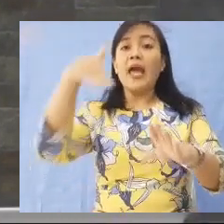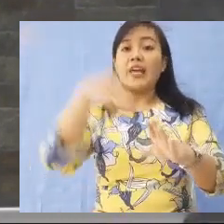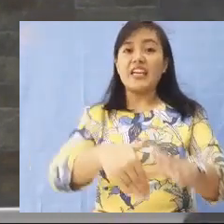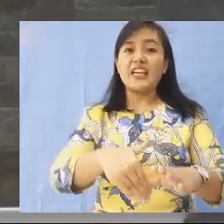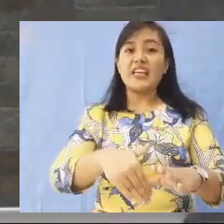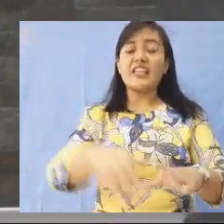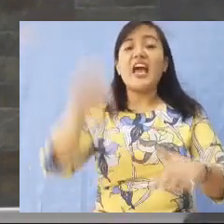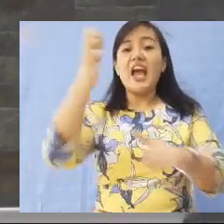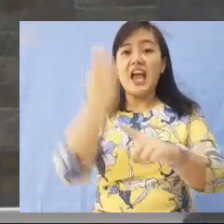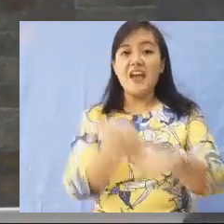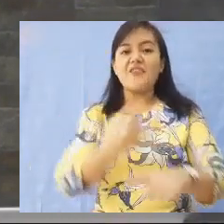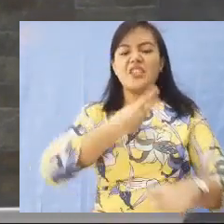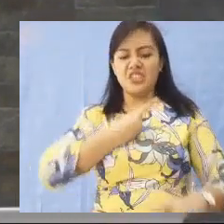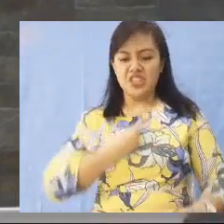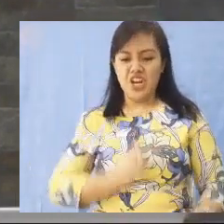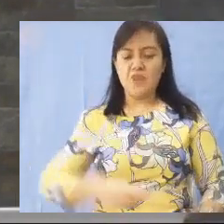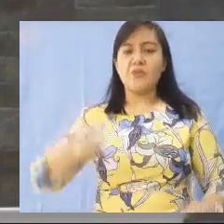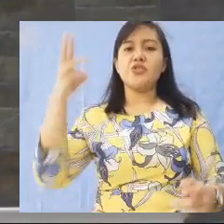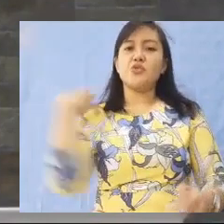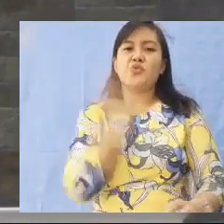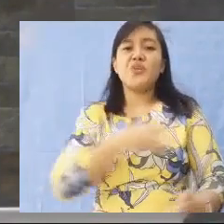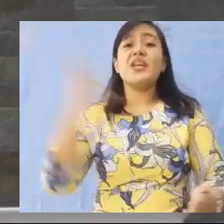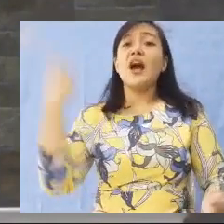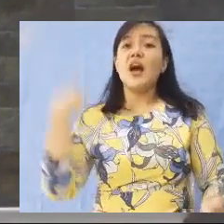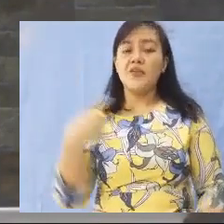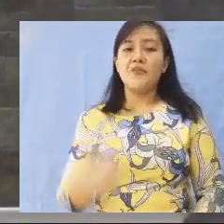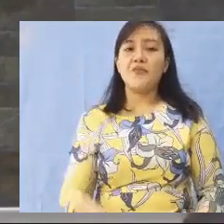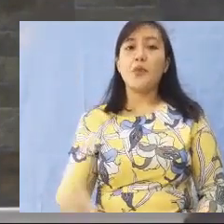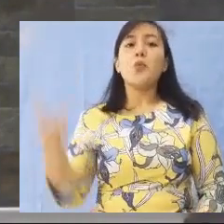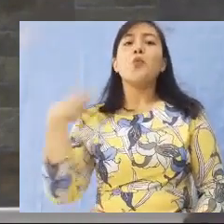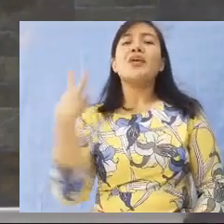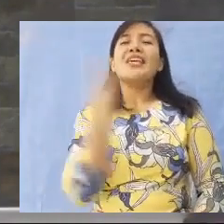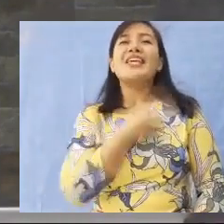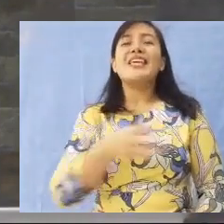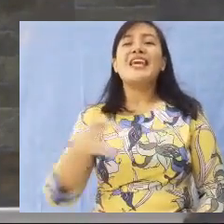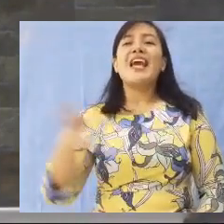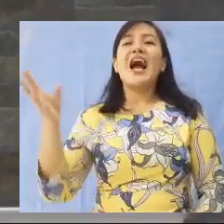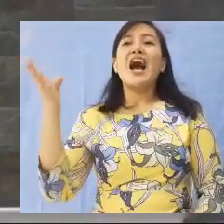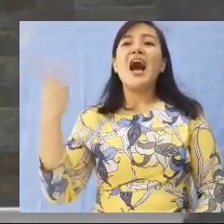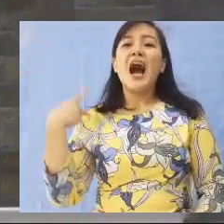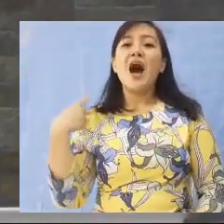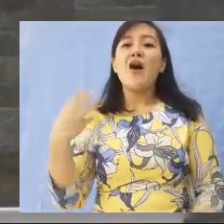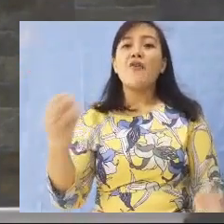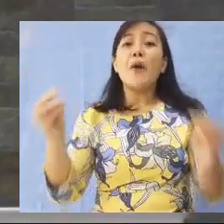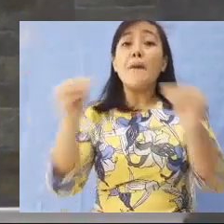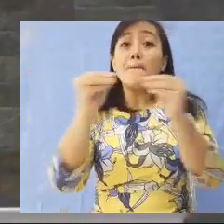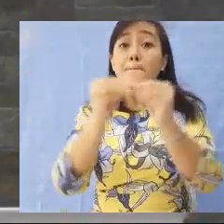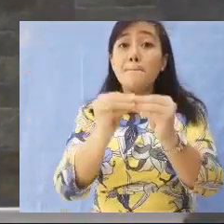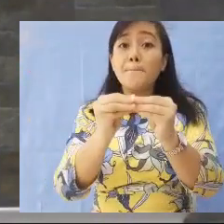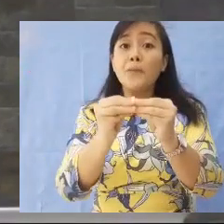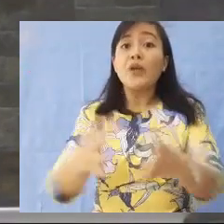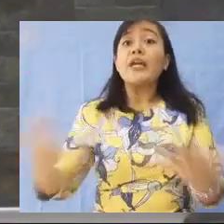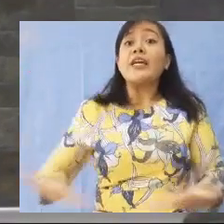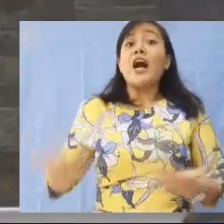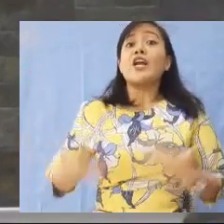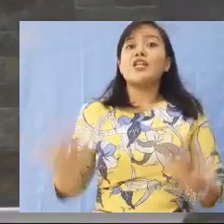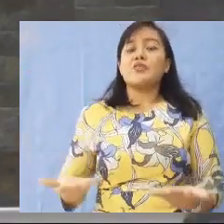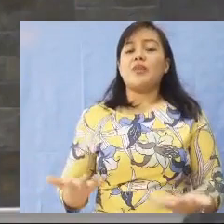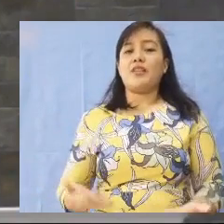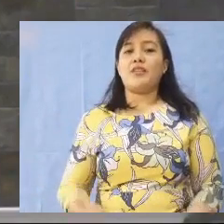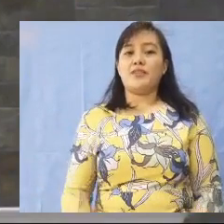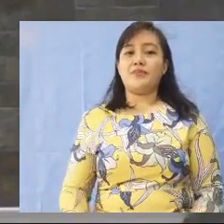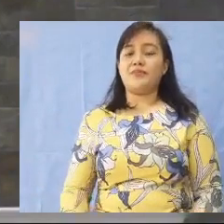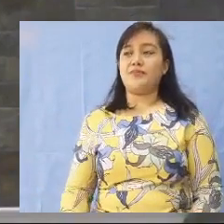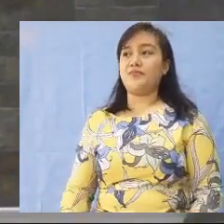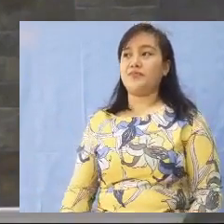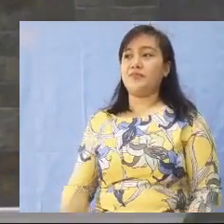ka magdudwell sa discouragement? Okay? I hope na kayo po ay natuto mula po sa atin pong Sunday School. Let's all stand